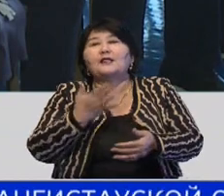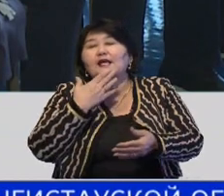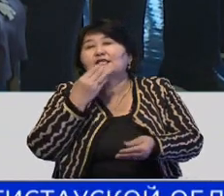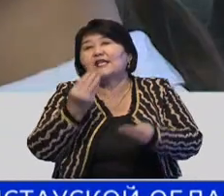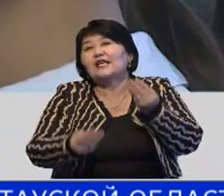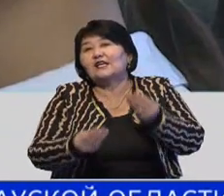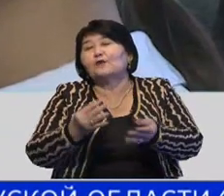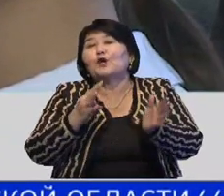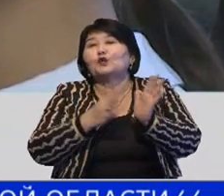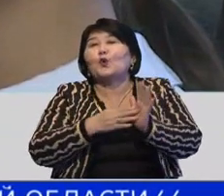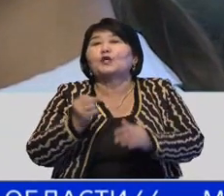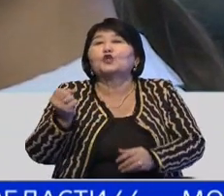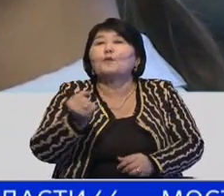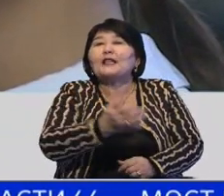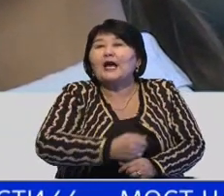игре